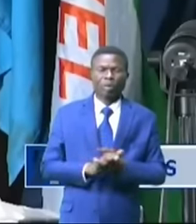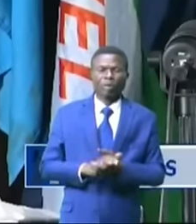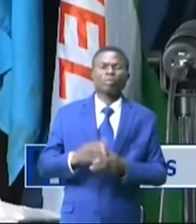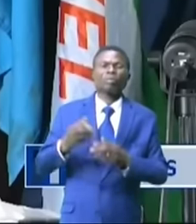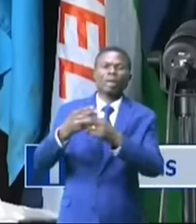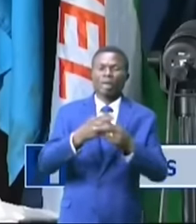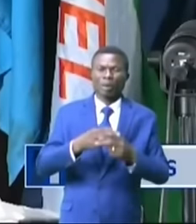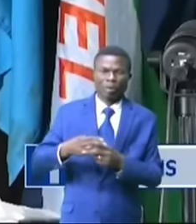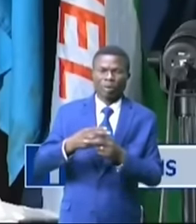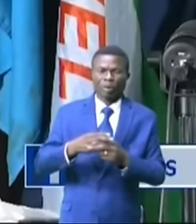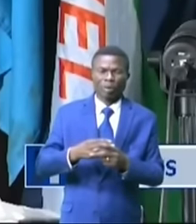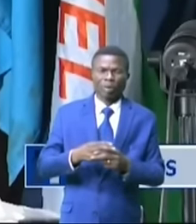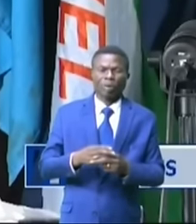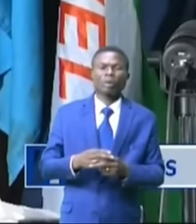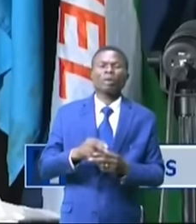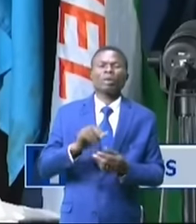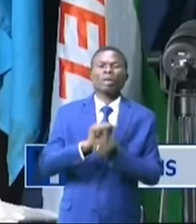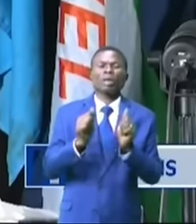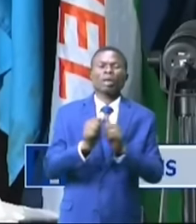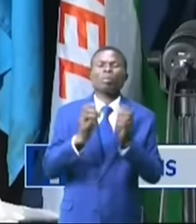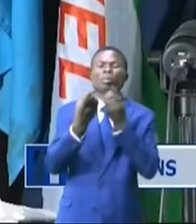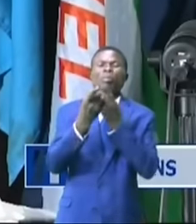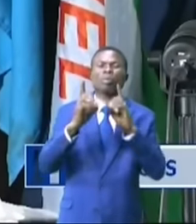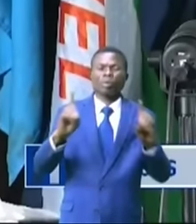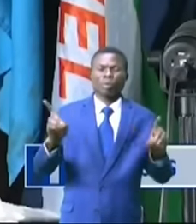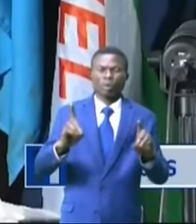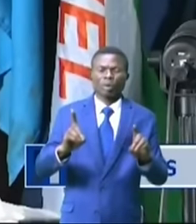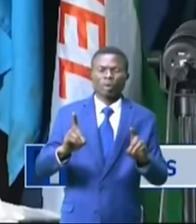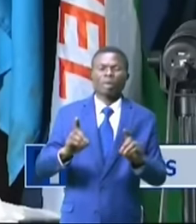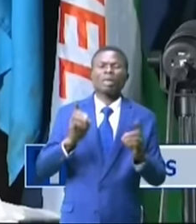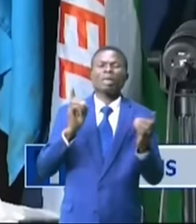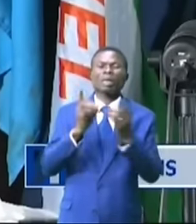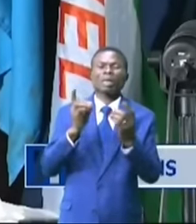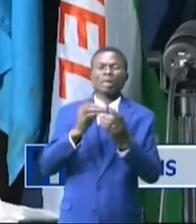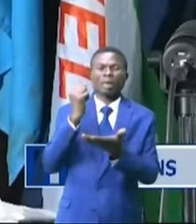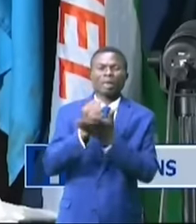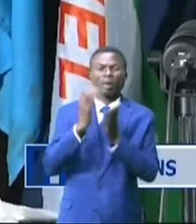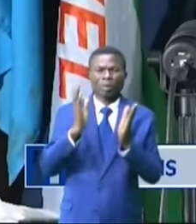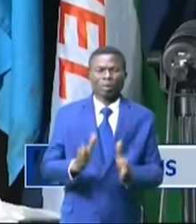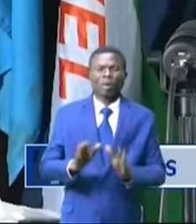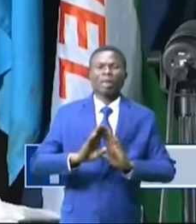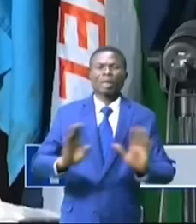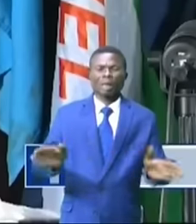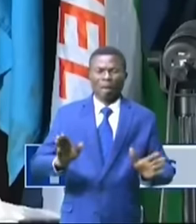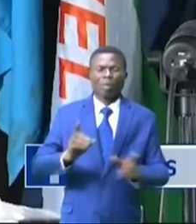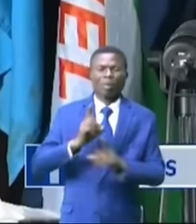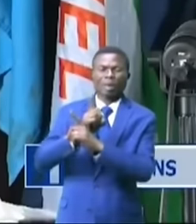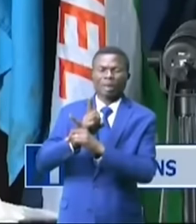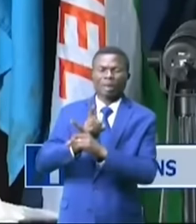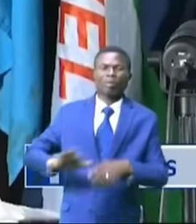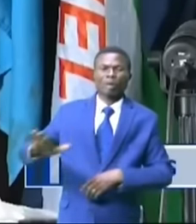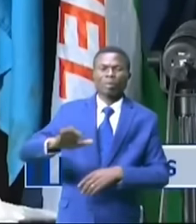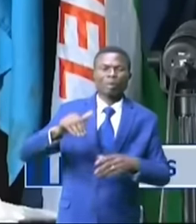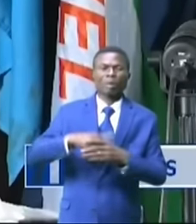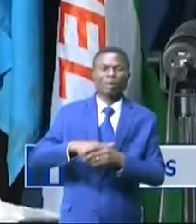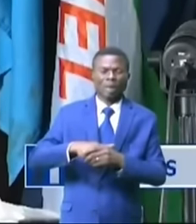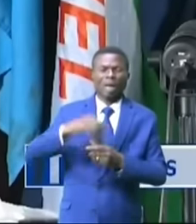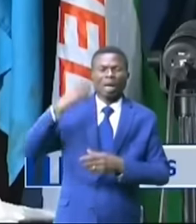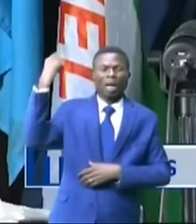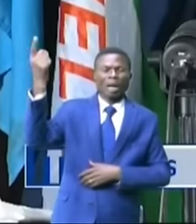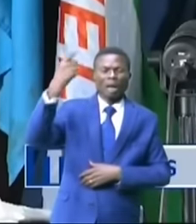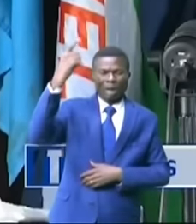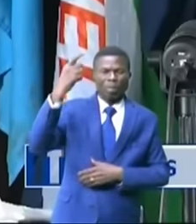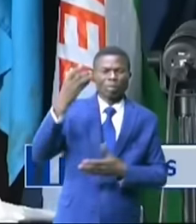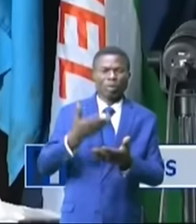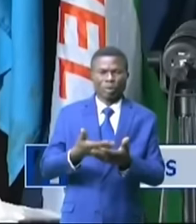sécurité, la défense, en ce qui concerne la diplomatie? Sommes-nous capables de défendre notre pays à travers les différentes régions pour les